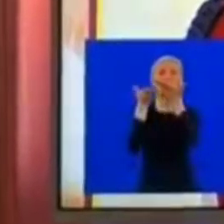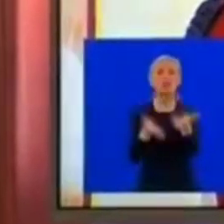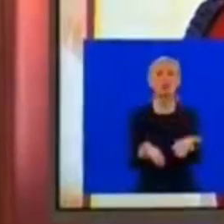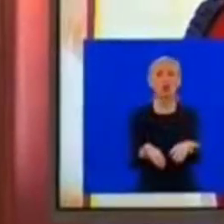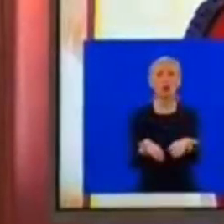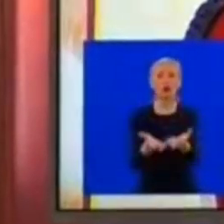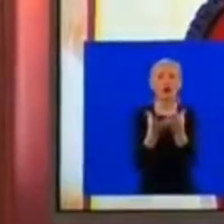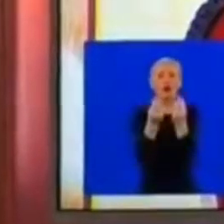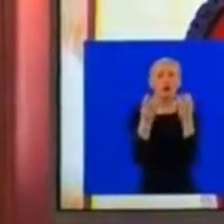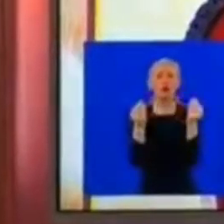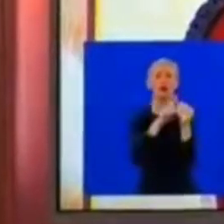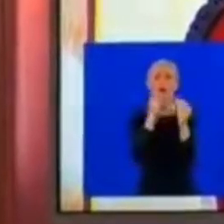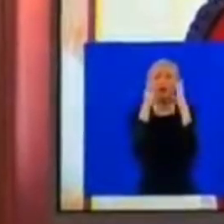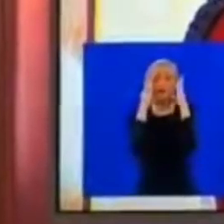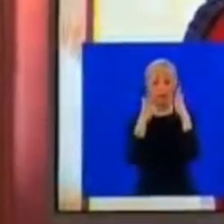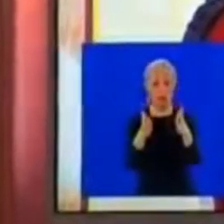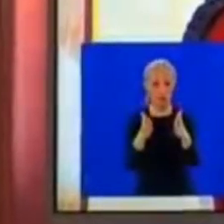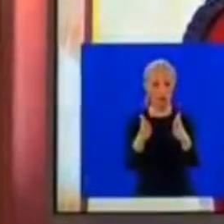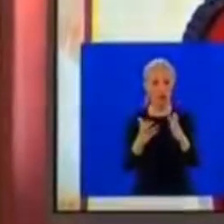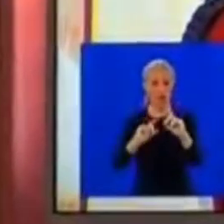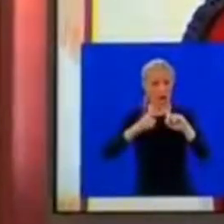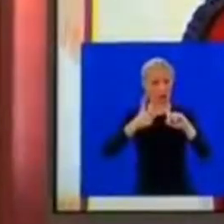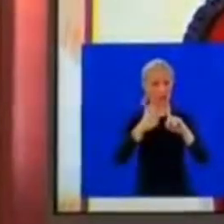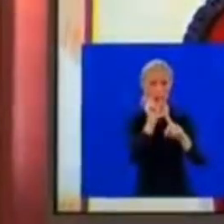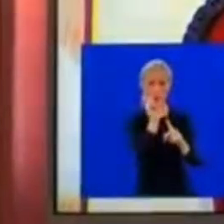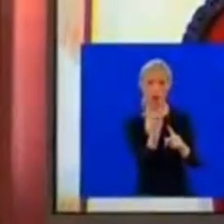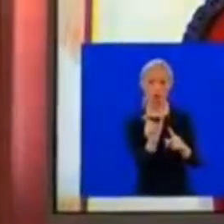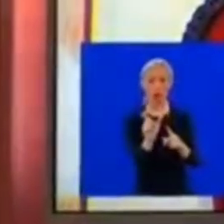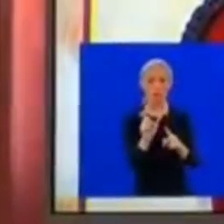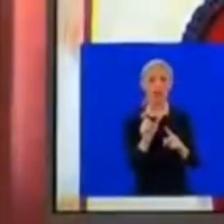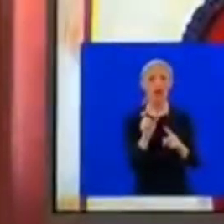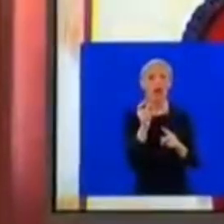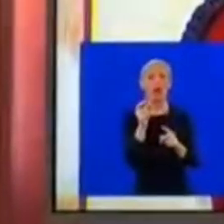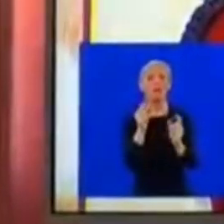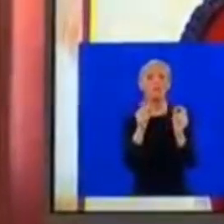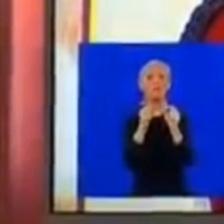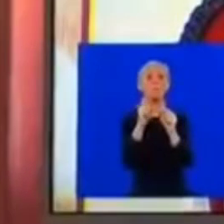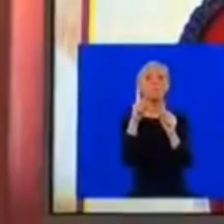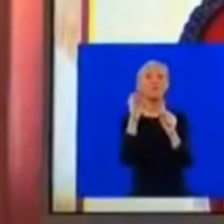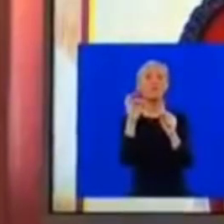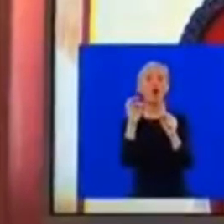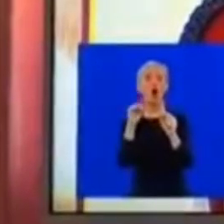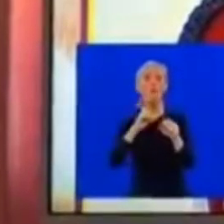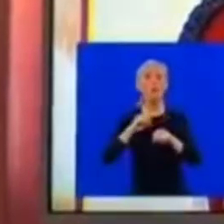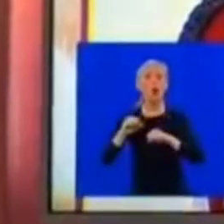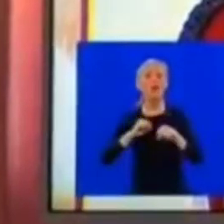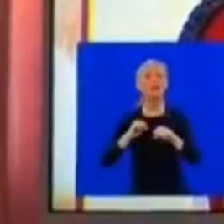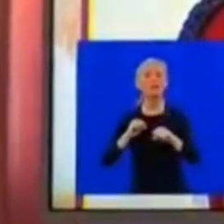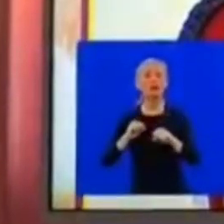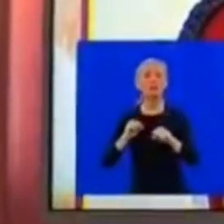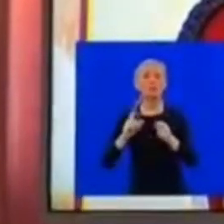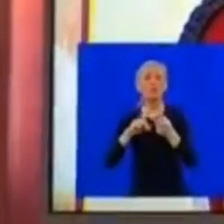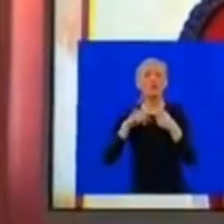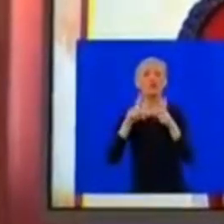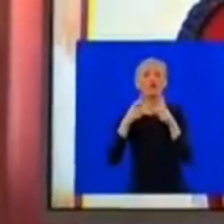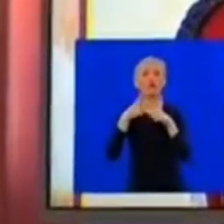ne vjerujemo. I taj drugi pojam je bio politika. On je vezan za Michela